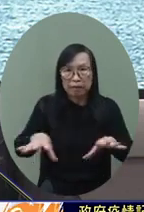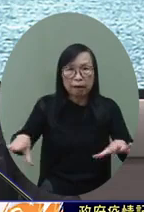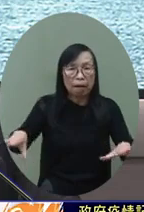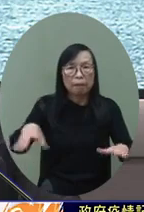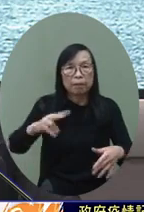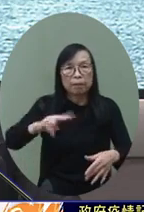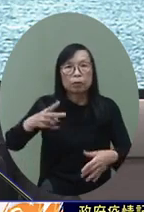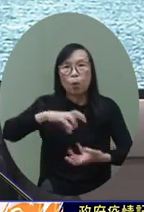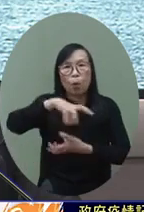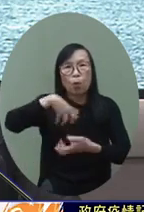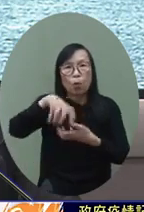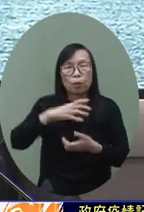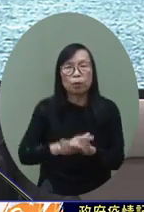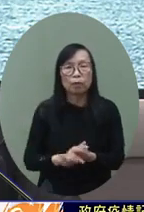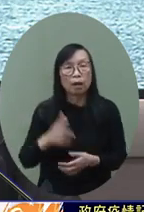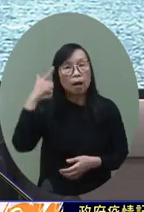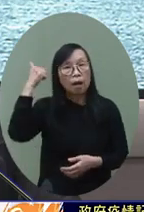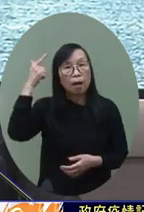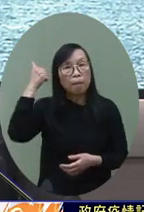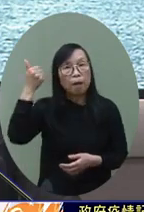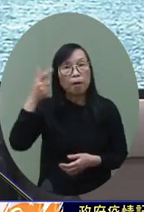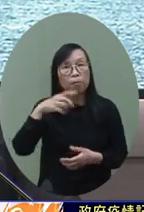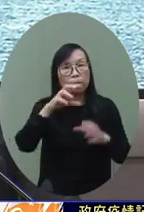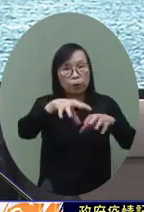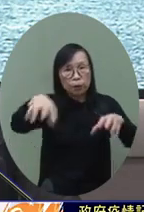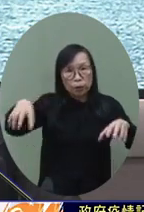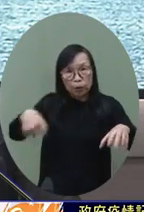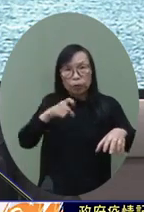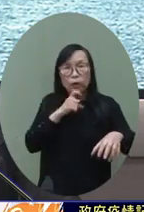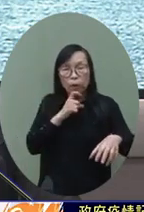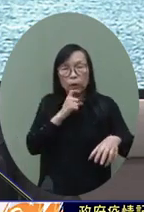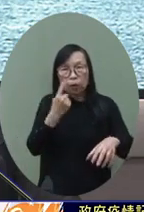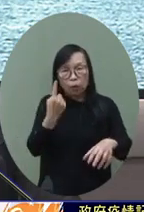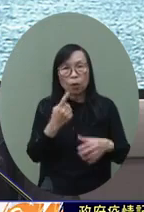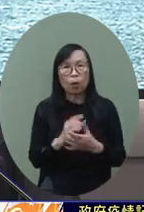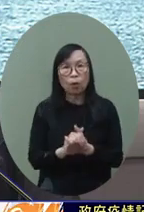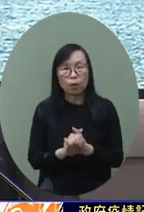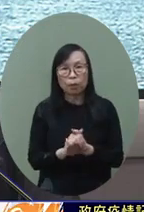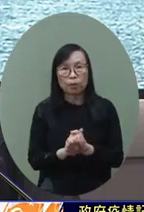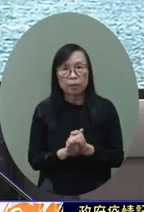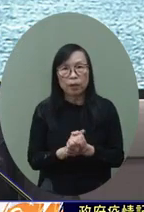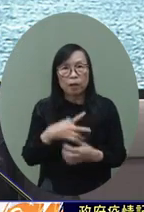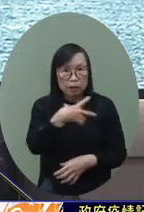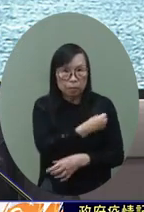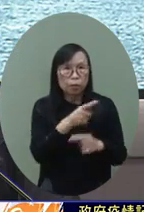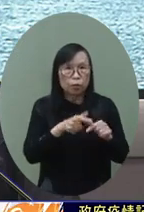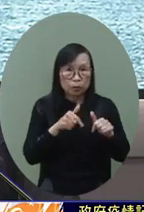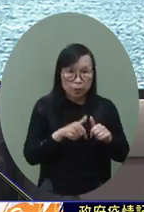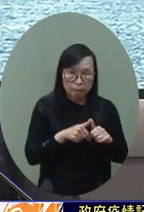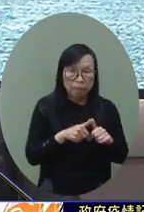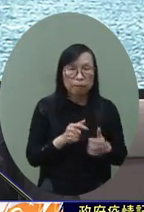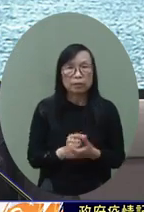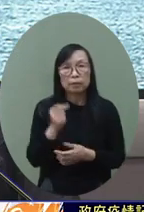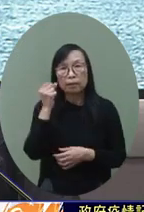嘅。咁所以咧都希望起碼每一區就有一個呢啲嘅疫苗注射中心，特別